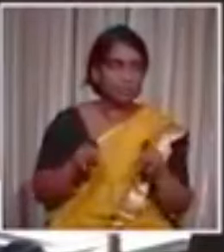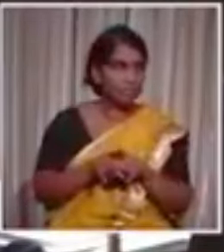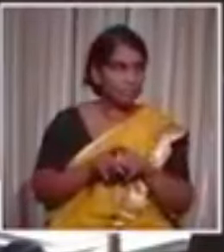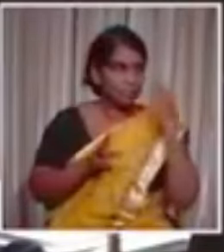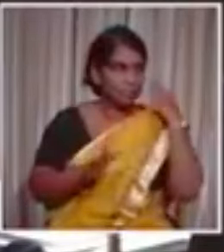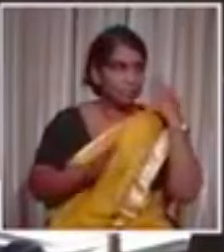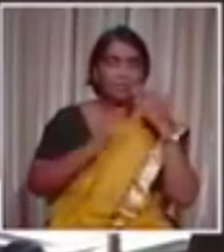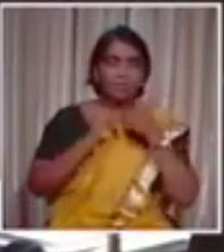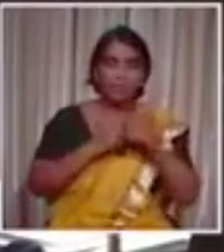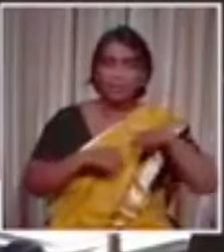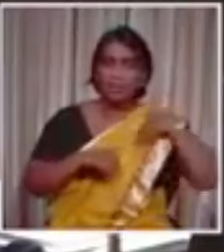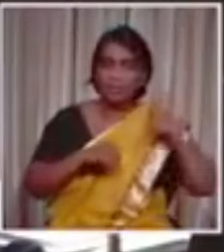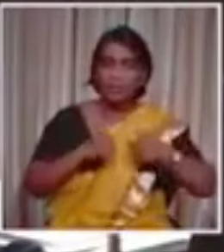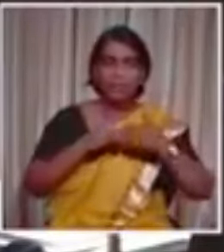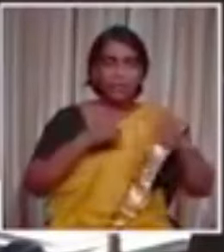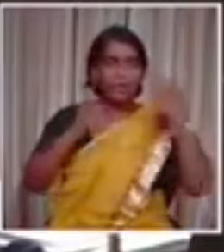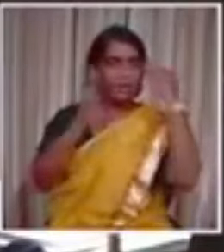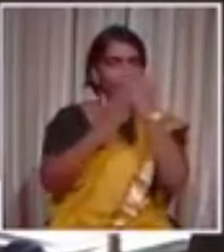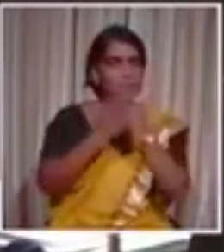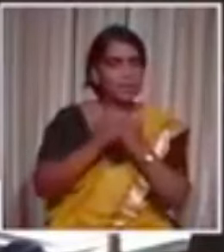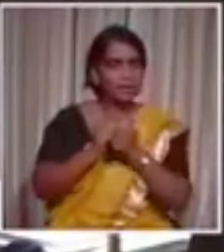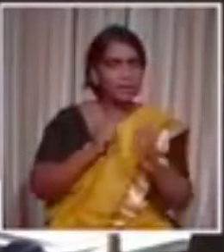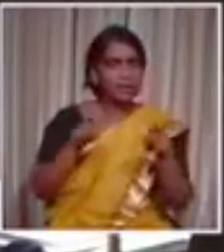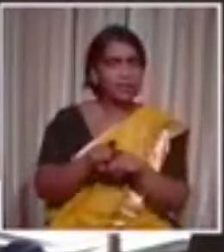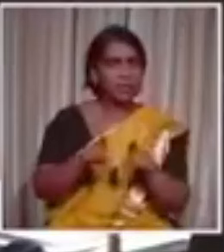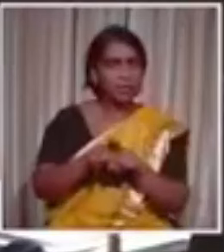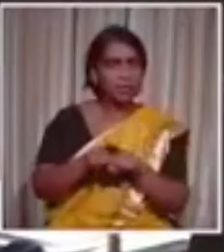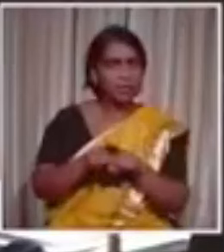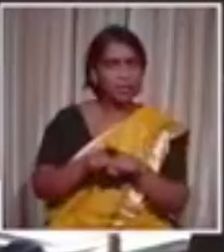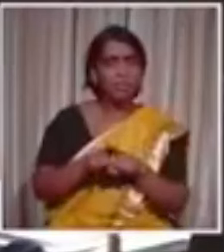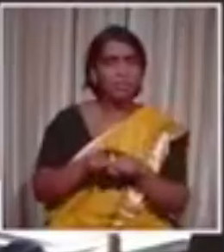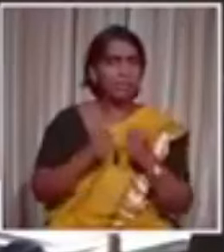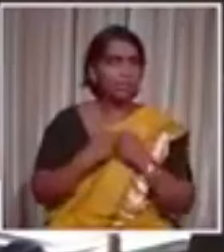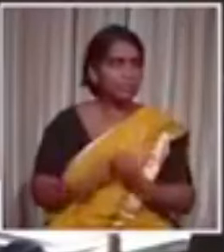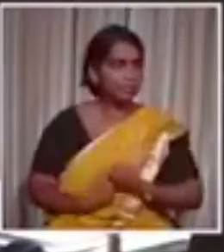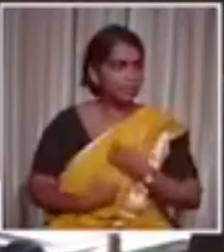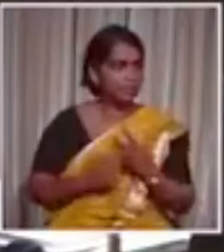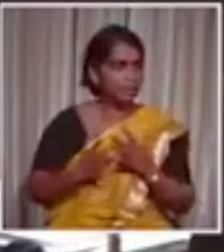අය මුලසුනේ තබාගෙන පොදු ජනයාගේ උද්දීපනයක් ඇති කරන්න බෑ.